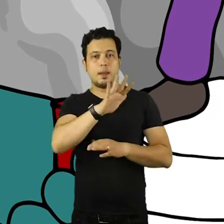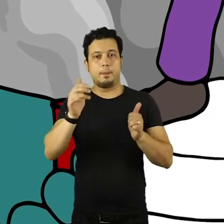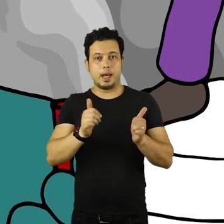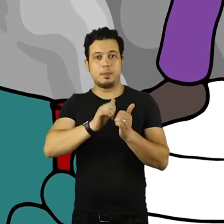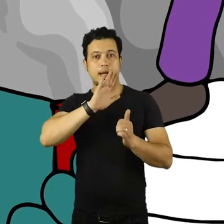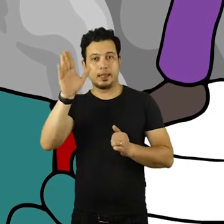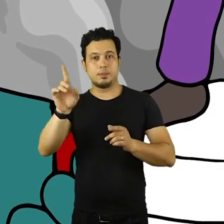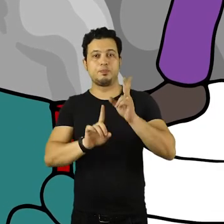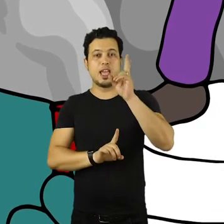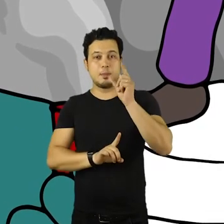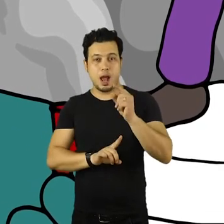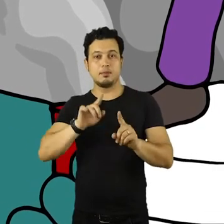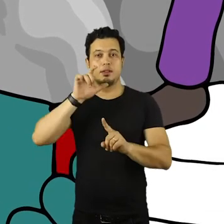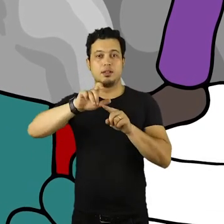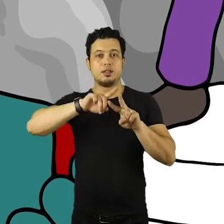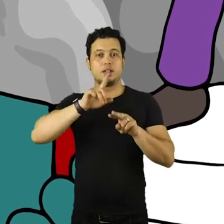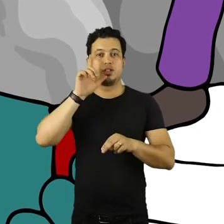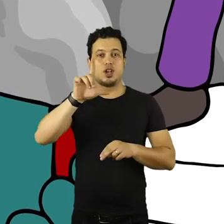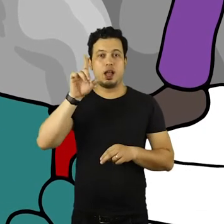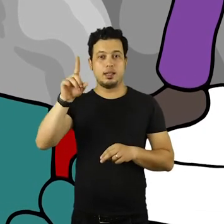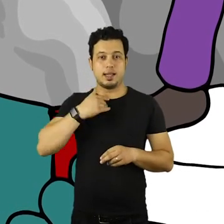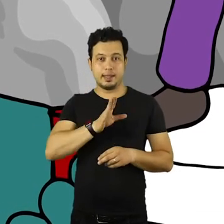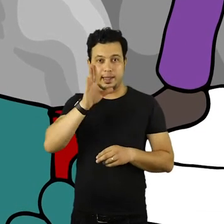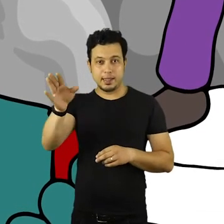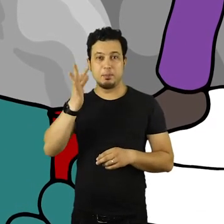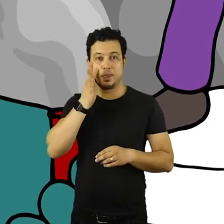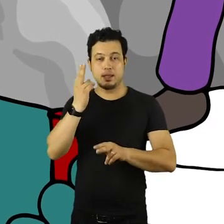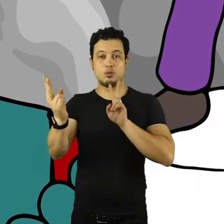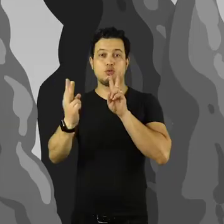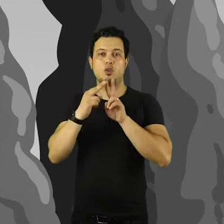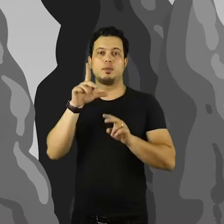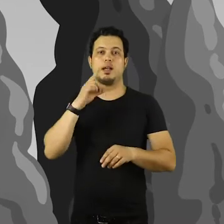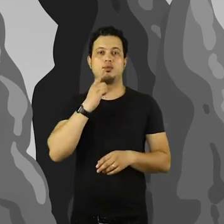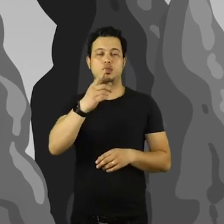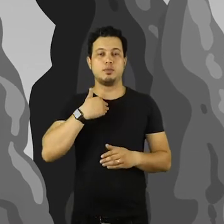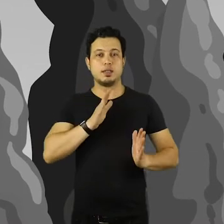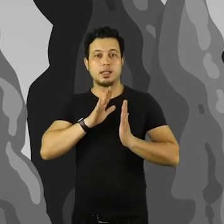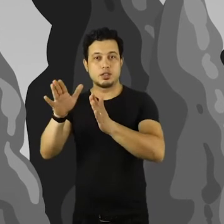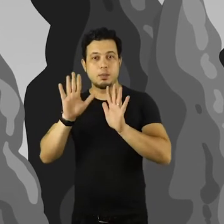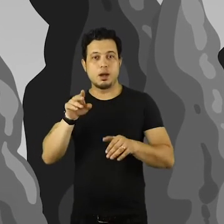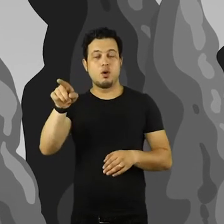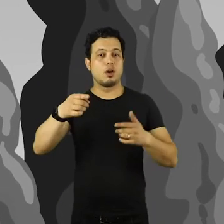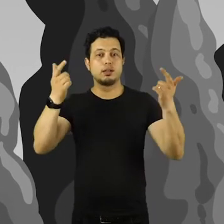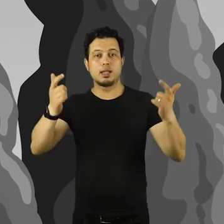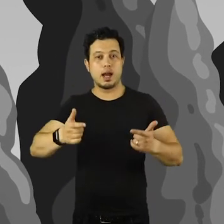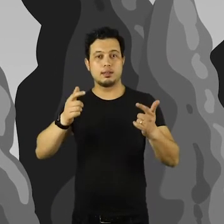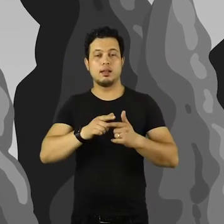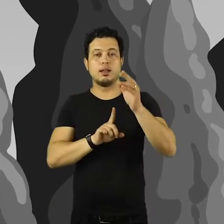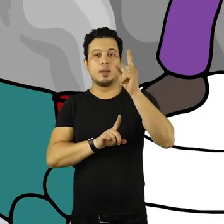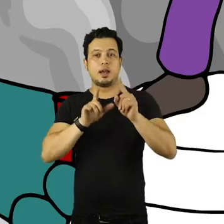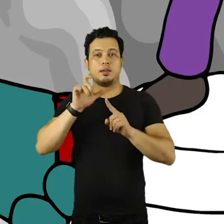İbrahim Çallı'ya sormalıyız. Bize bu durumu ancak o açıklayabilir. Peki gidelim de. Nerede İbrahim